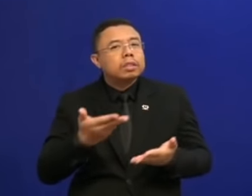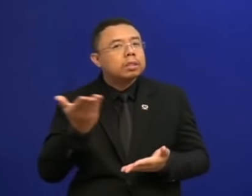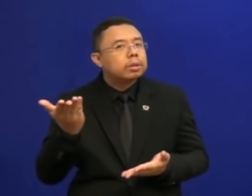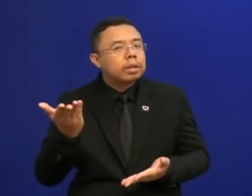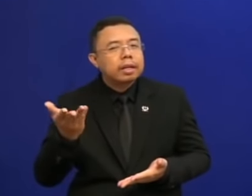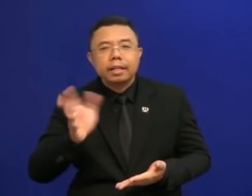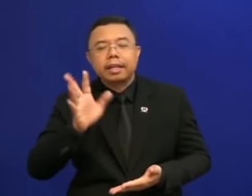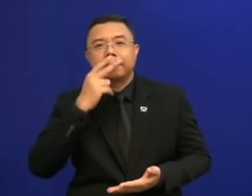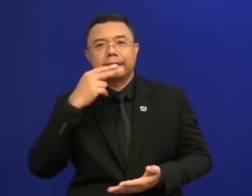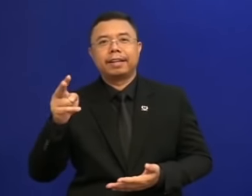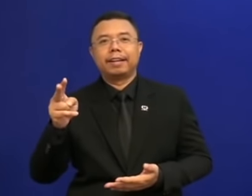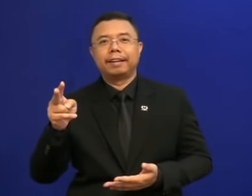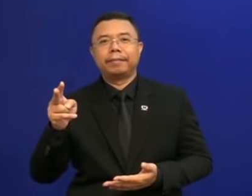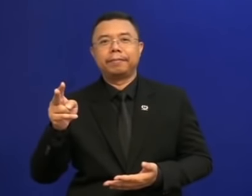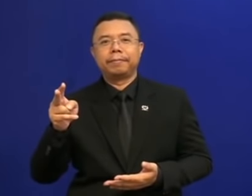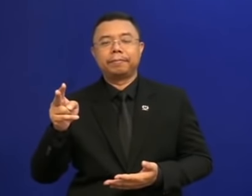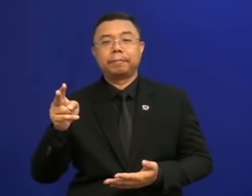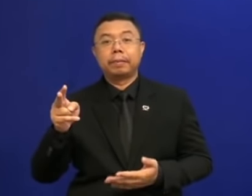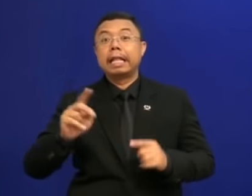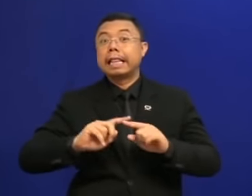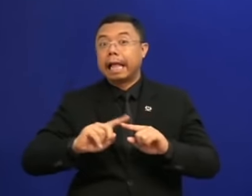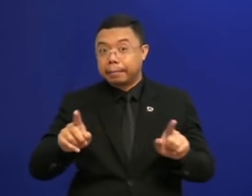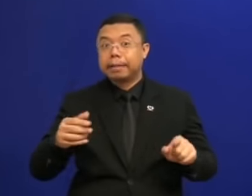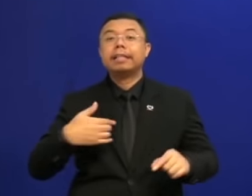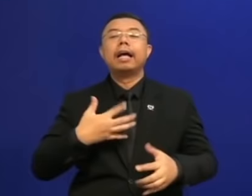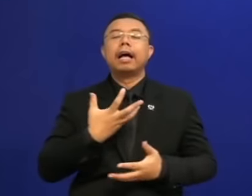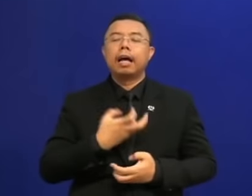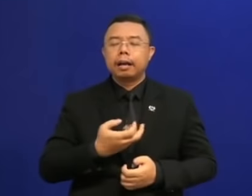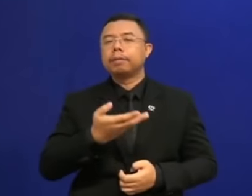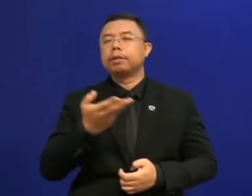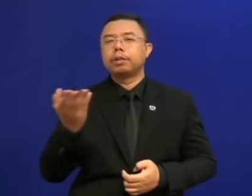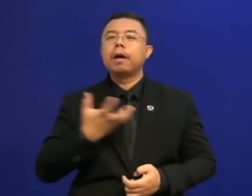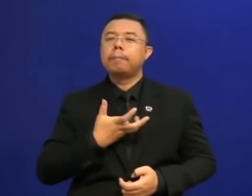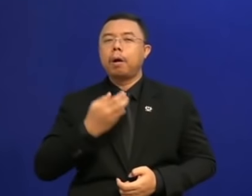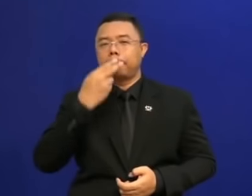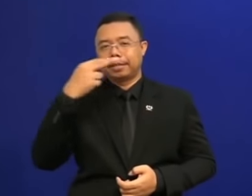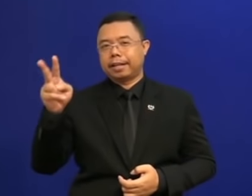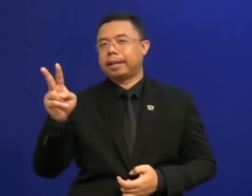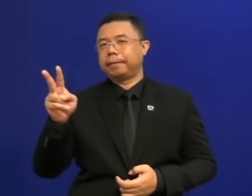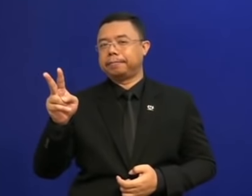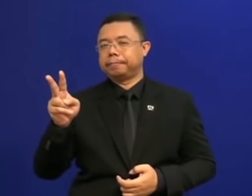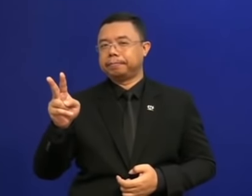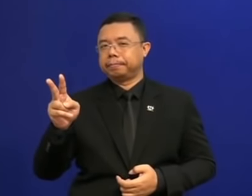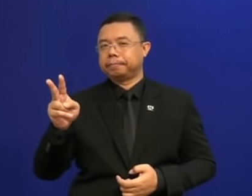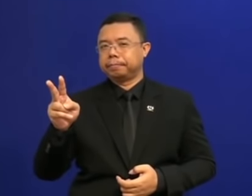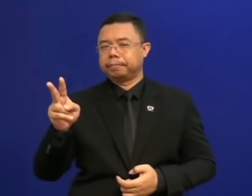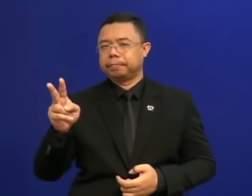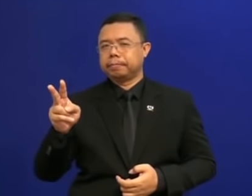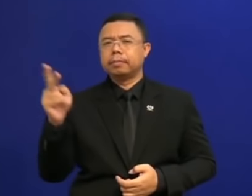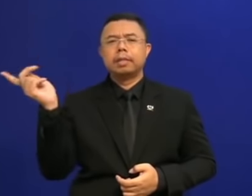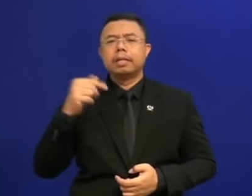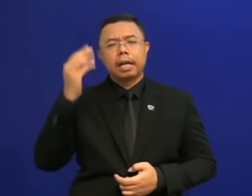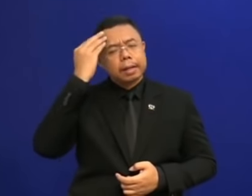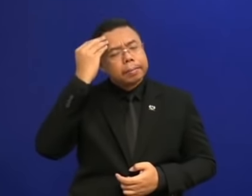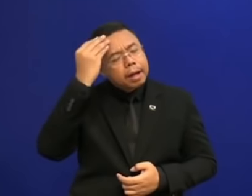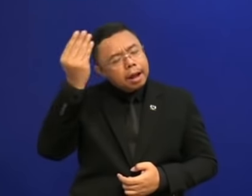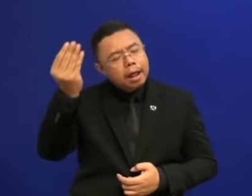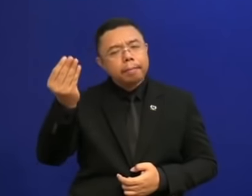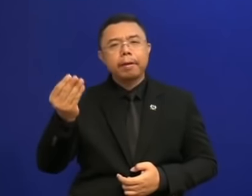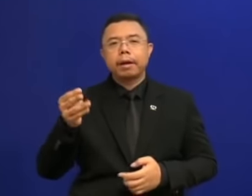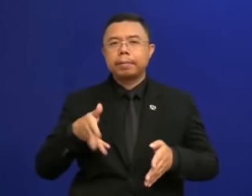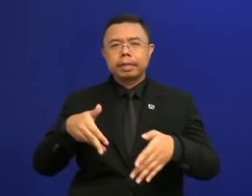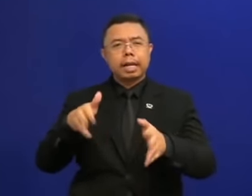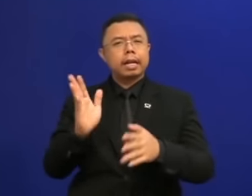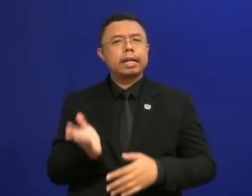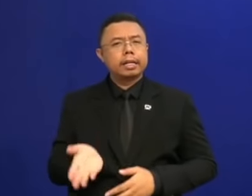Saudara tidak percaya, tetapi saya harap saudara mau percaya. Dari pengalaman